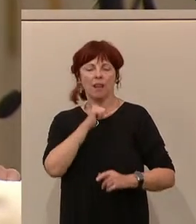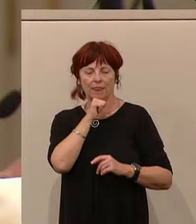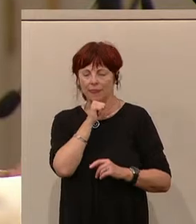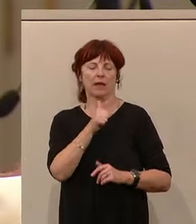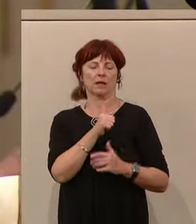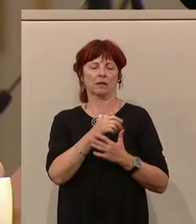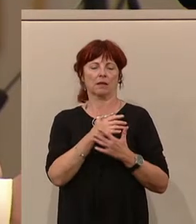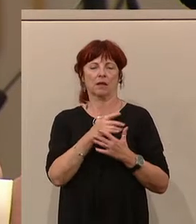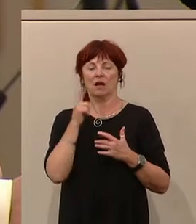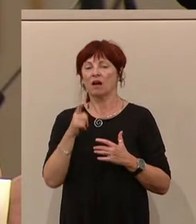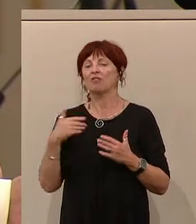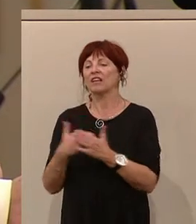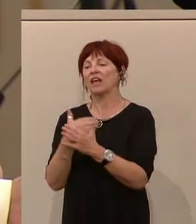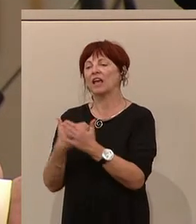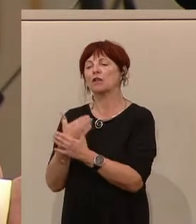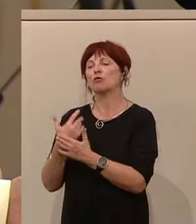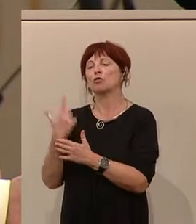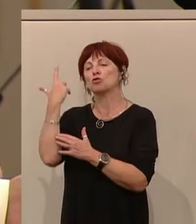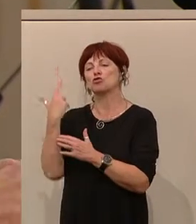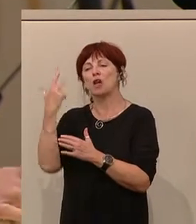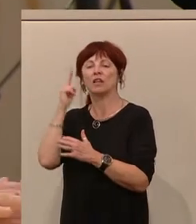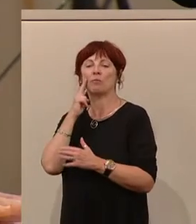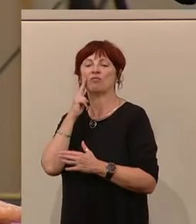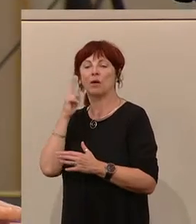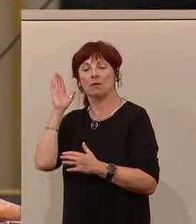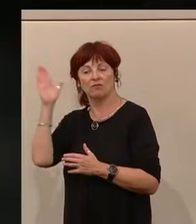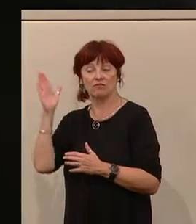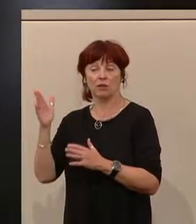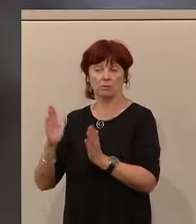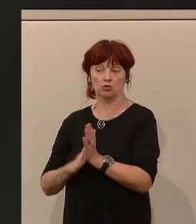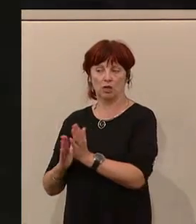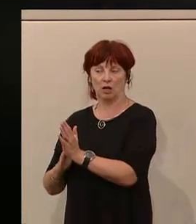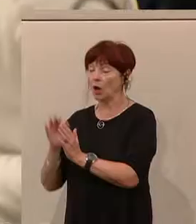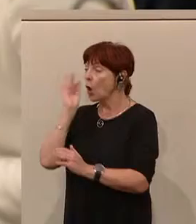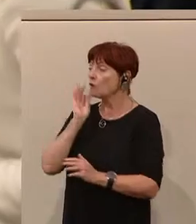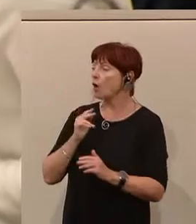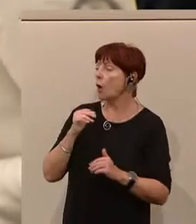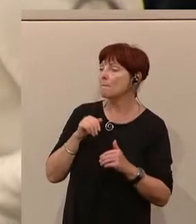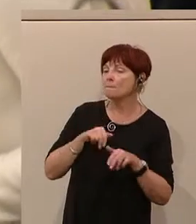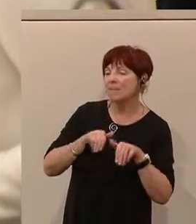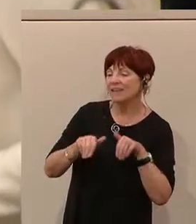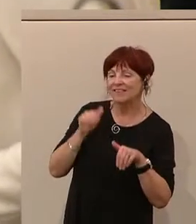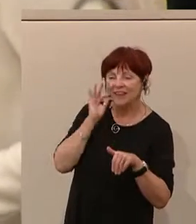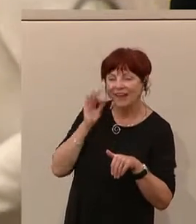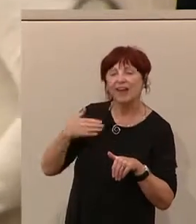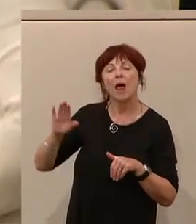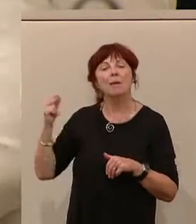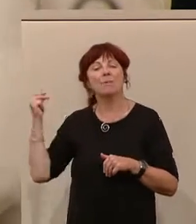Start-up-Szene bestätigen. Ich gebe Ihnen was mit auf Ihren Weg, Frau Ministerin. Anstatt mehr Geld für